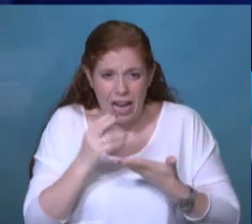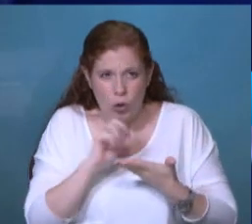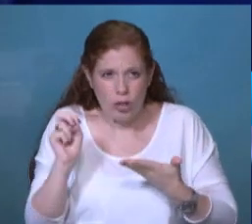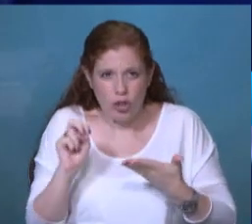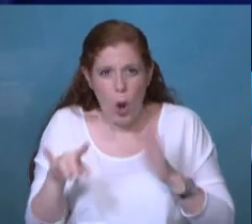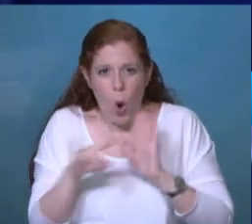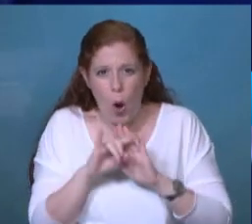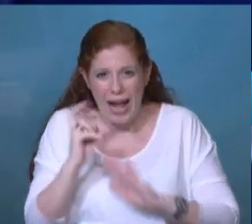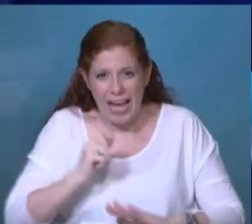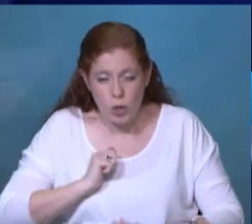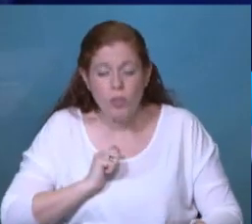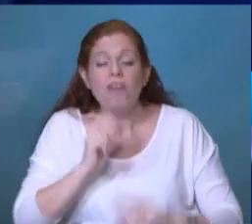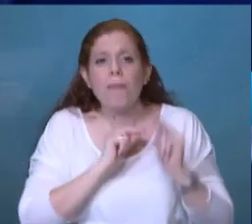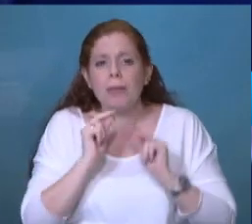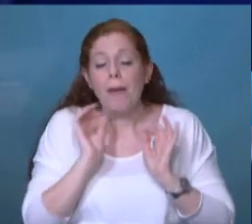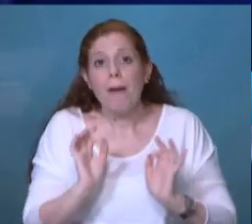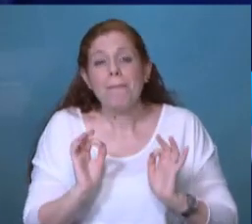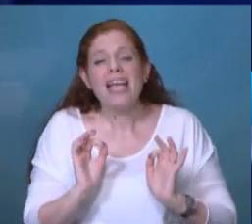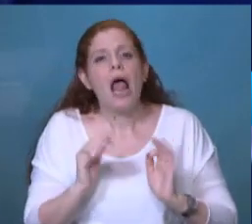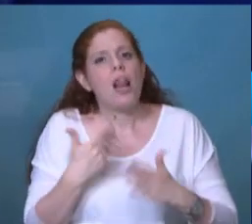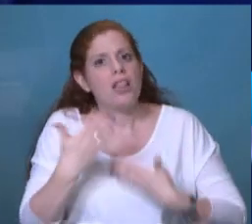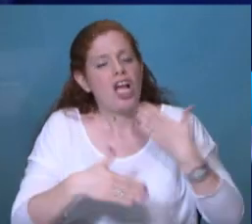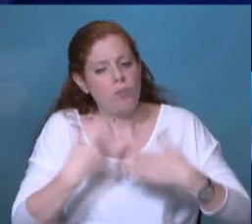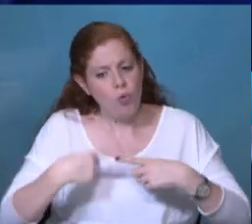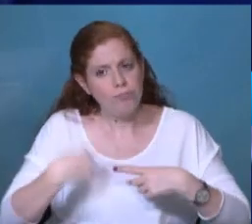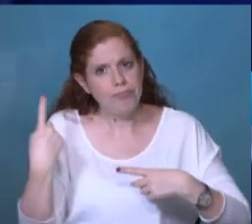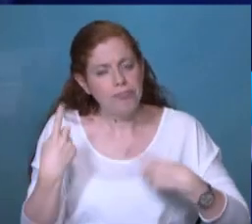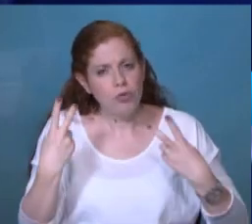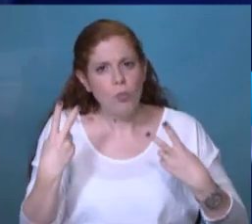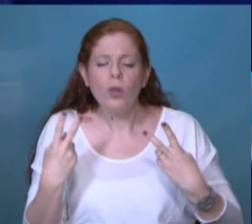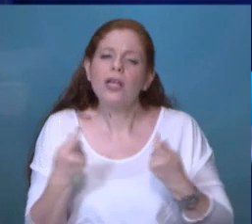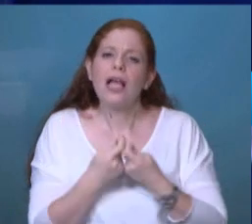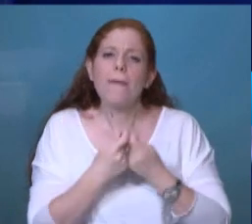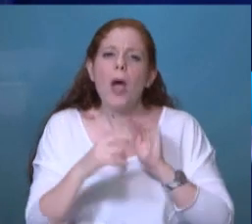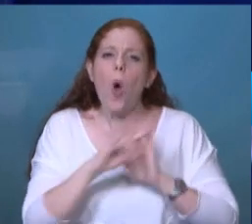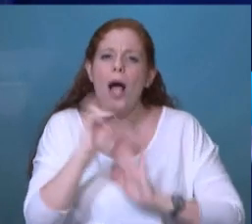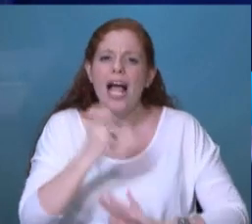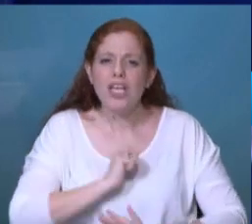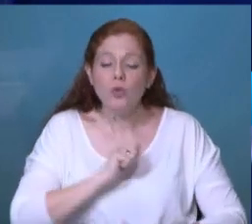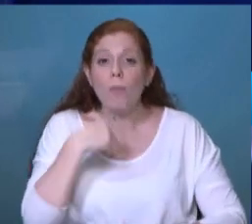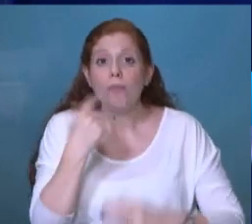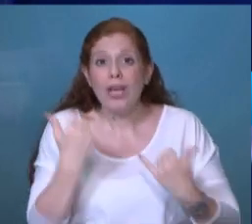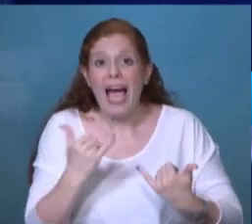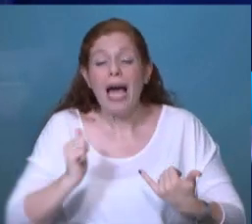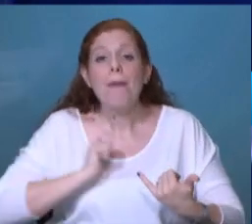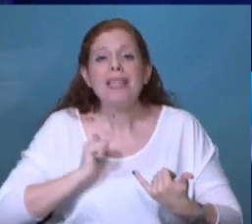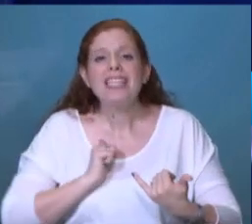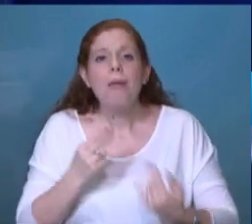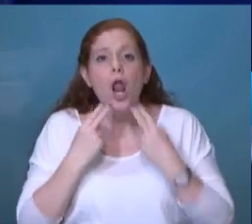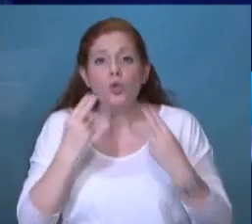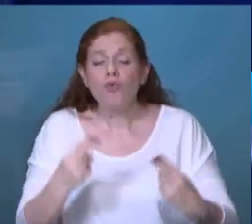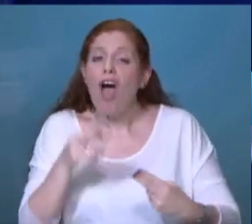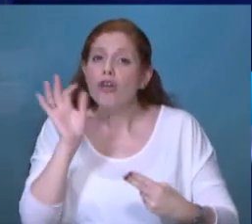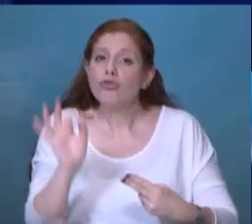אבל בליכוד מדברים היום באמת על התקדמות משמעותית בעניין הזה של חוק הגיוס. מדברים על כך שכרגע ממתינים בעצם לתשובה של